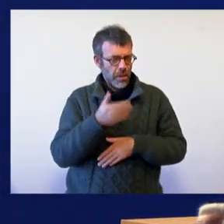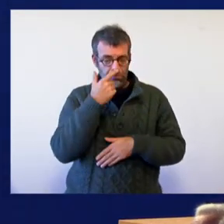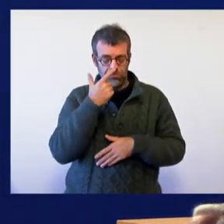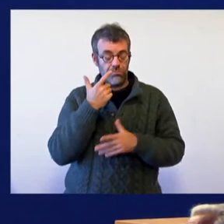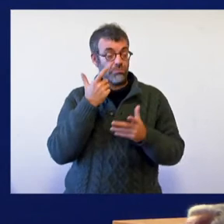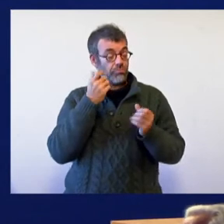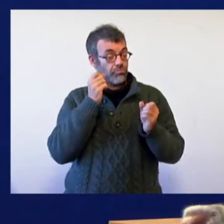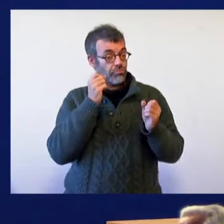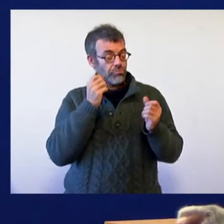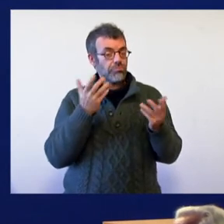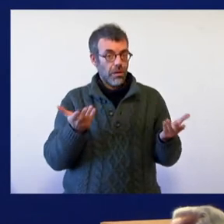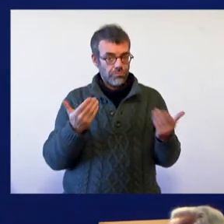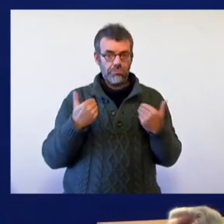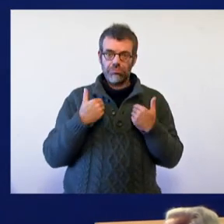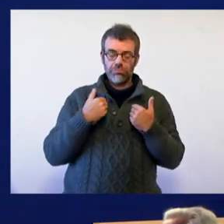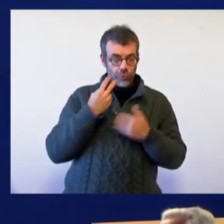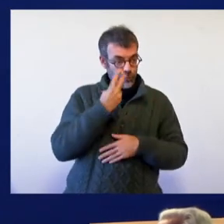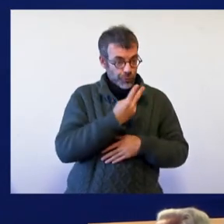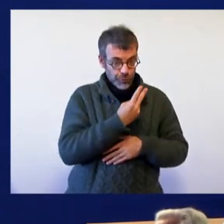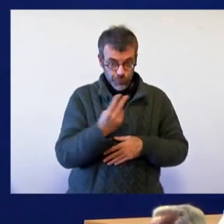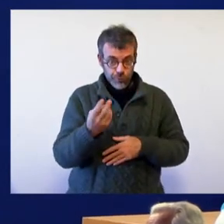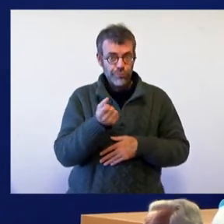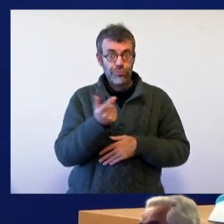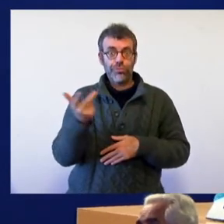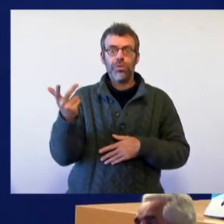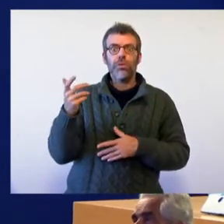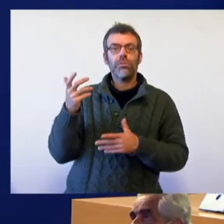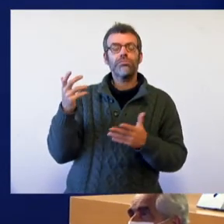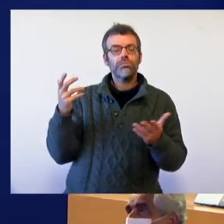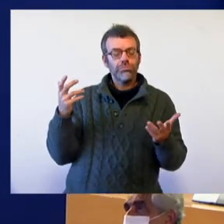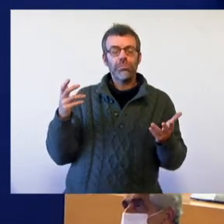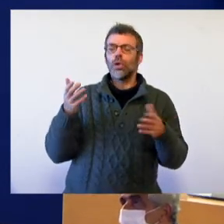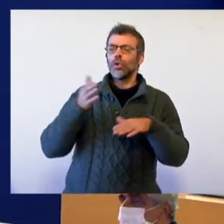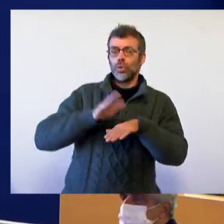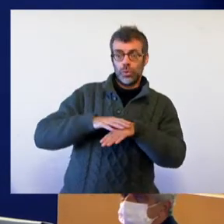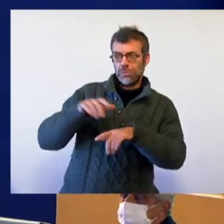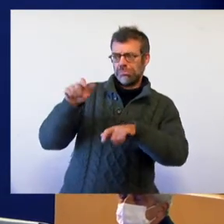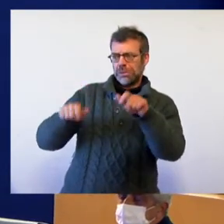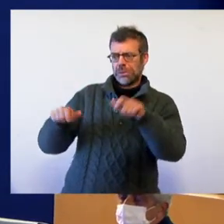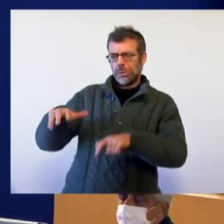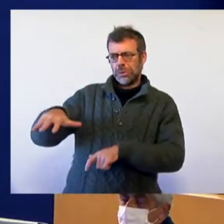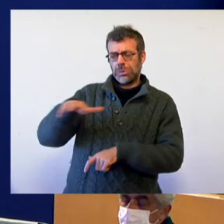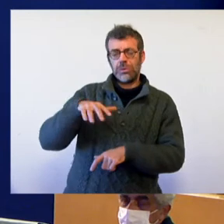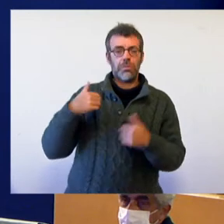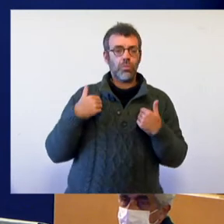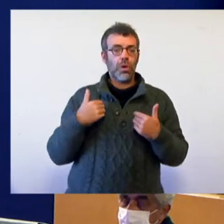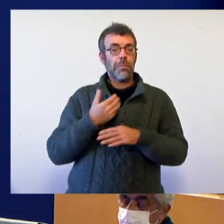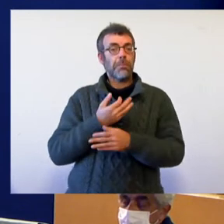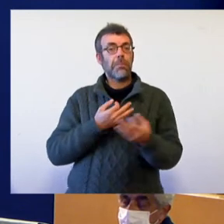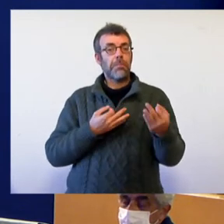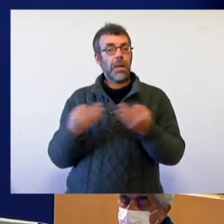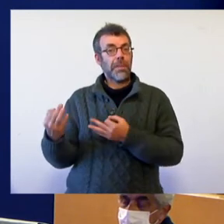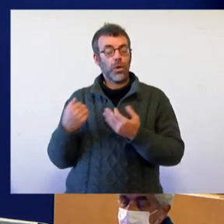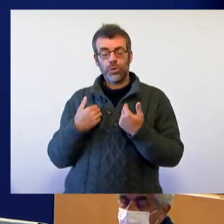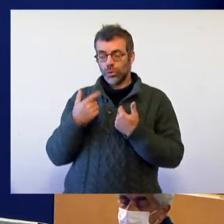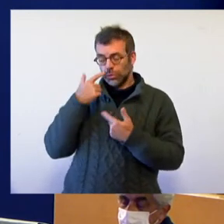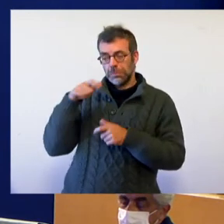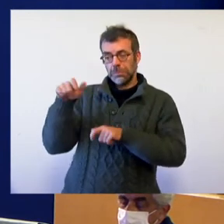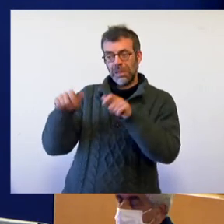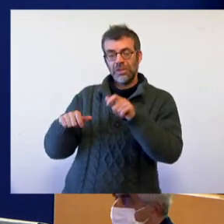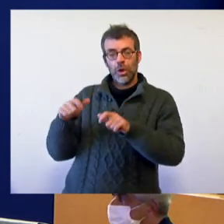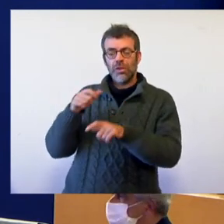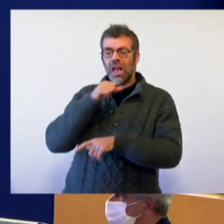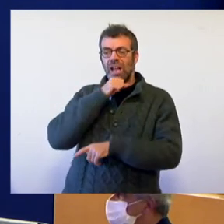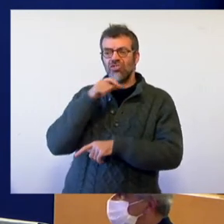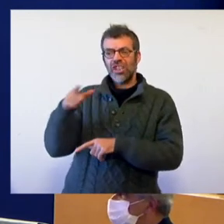veux vous dire, c'est que j'ai plusieurs personnes, puisque là où j'ai ma permanence, c'est le cas. Et quand je reçois, j'ai des personnes âgées qui râlent